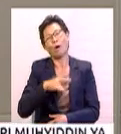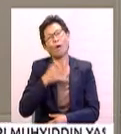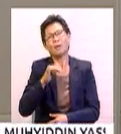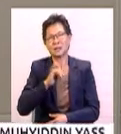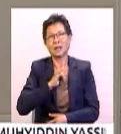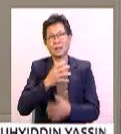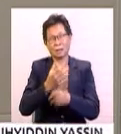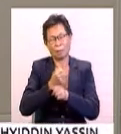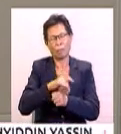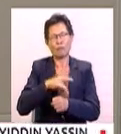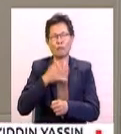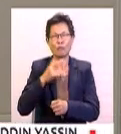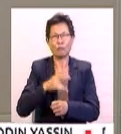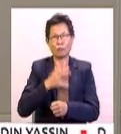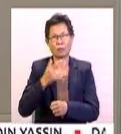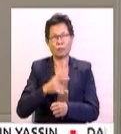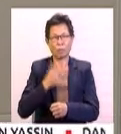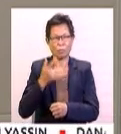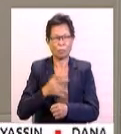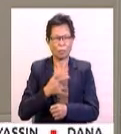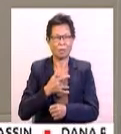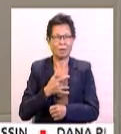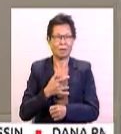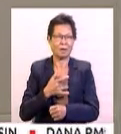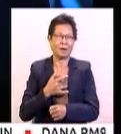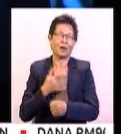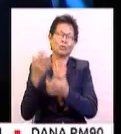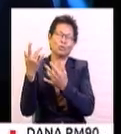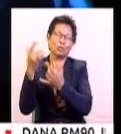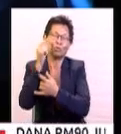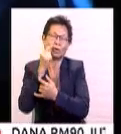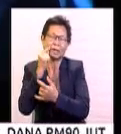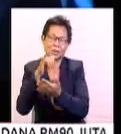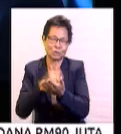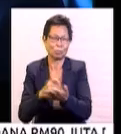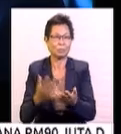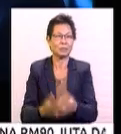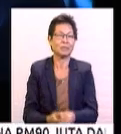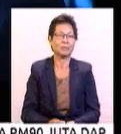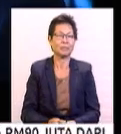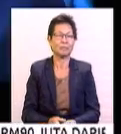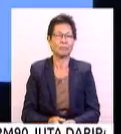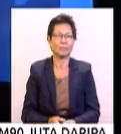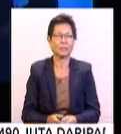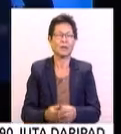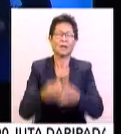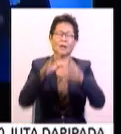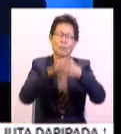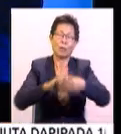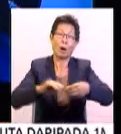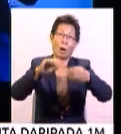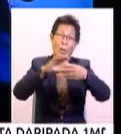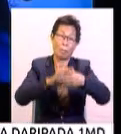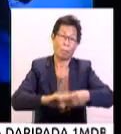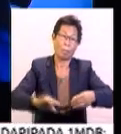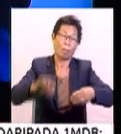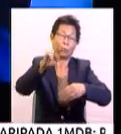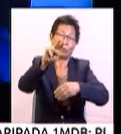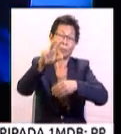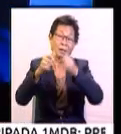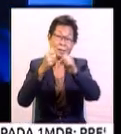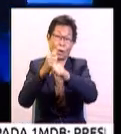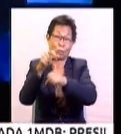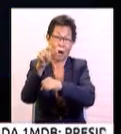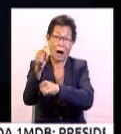feelkan Amir menunggu Gadis tu sebenarnya. Menyingkap di sebalik perjalanan kerjaya Amir Hassan, 23 tahun